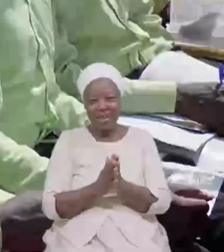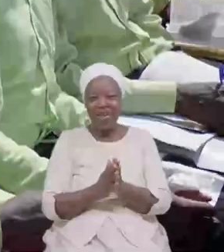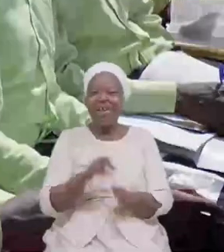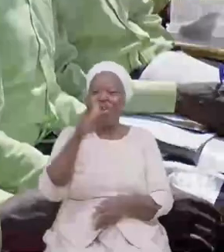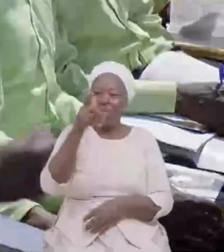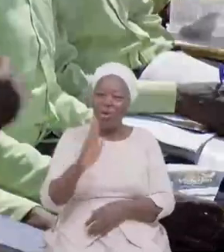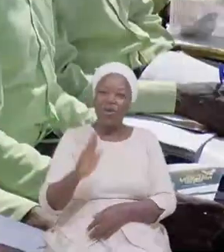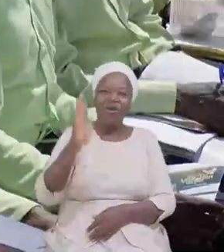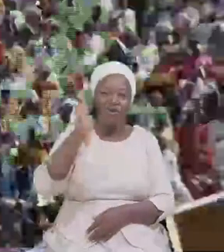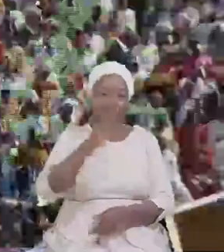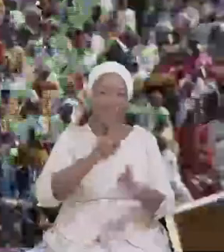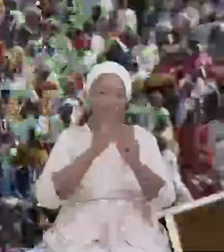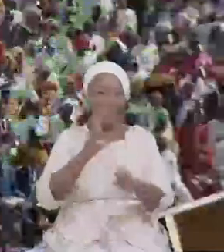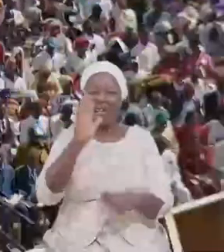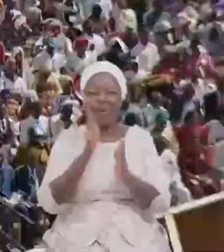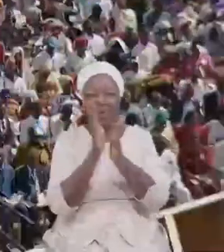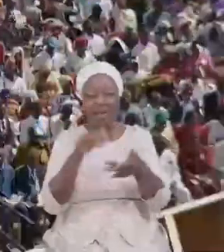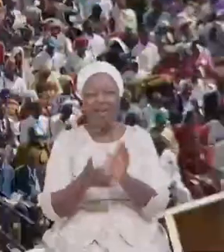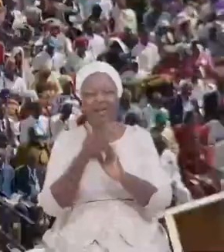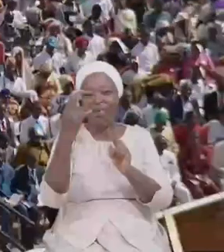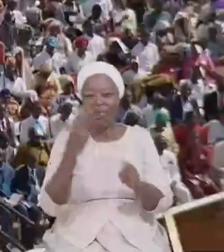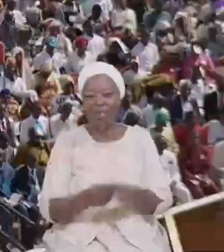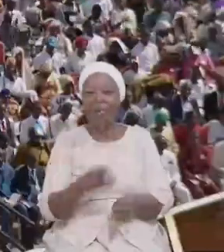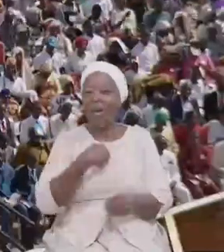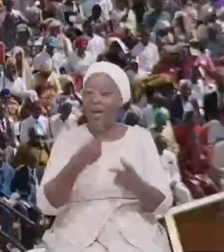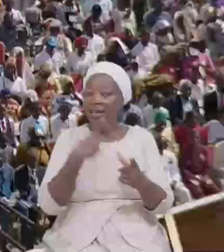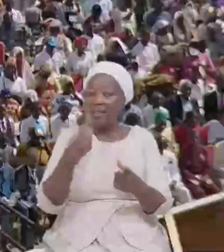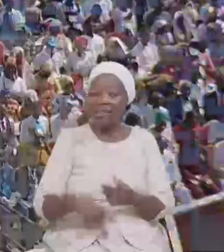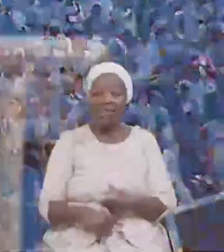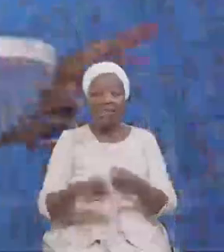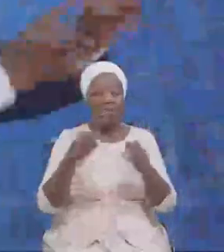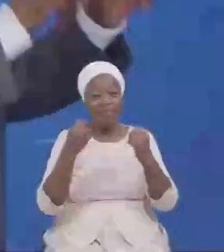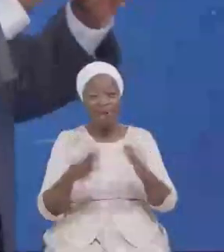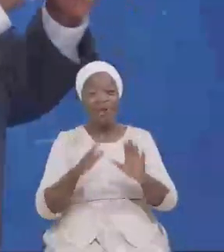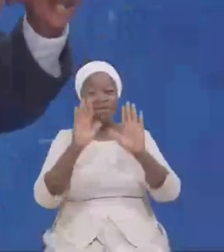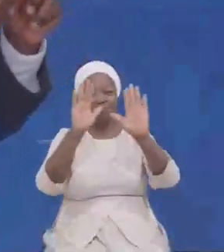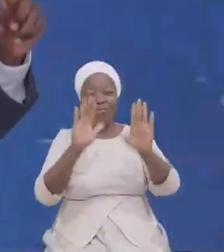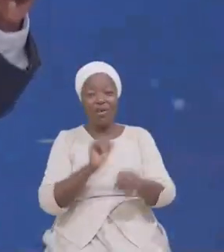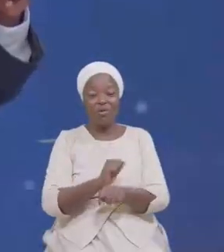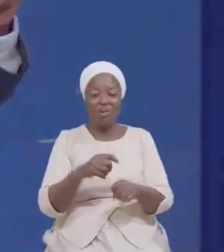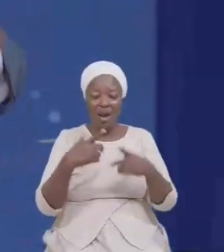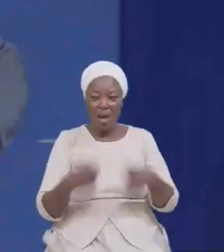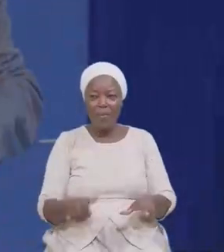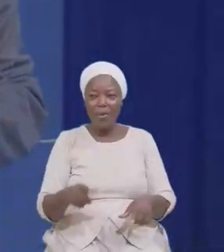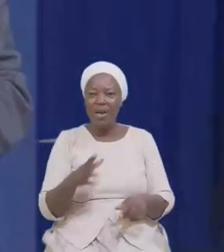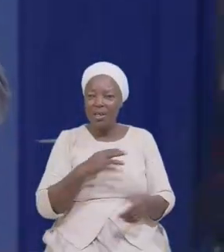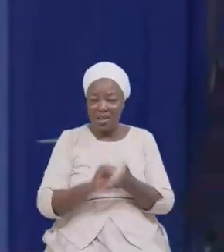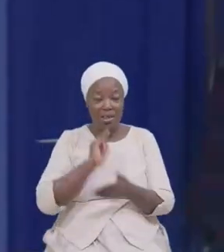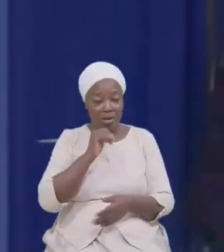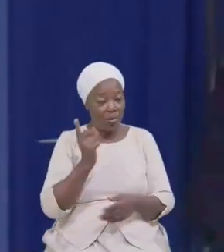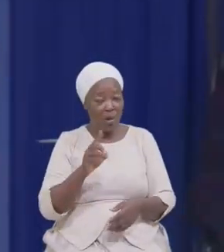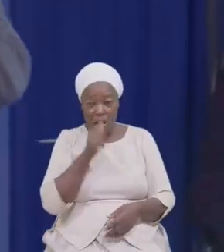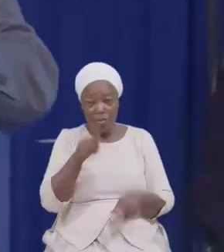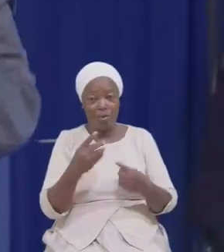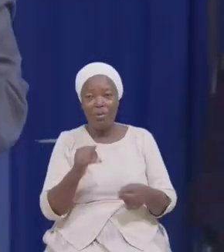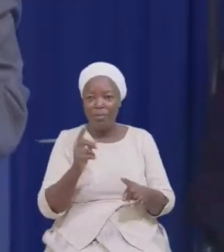Dieu va exaucer ta prière. Et plusieurs miracles ont eu lieu. Ce n'est pas là où je vais.